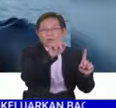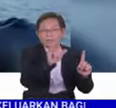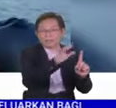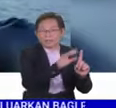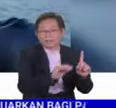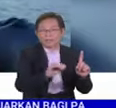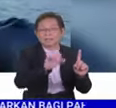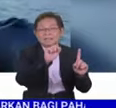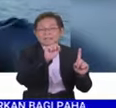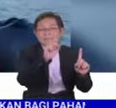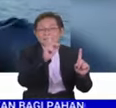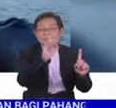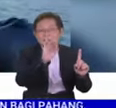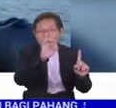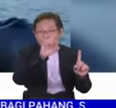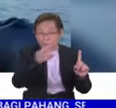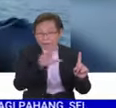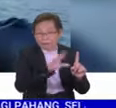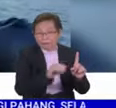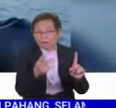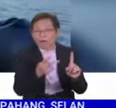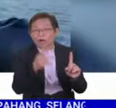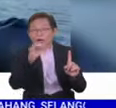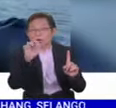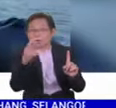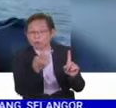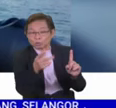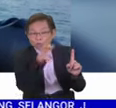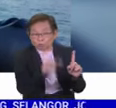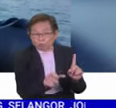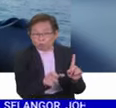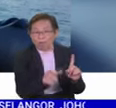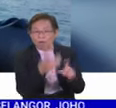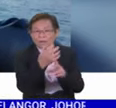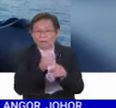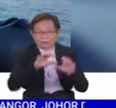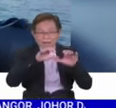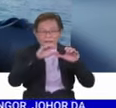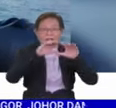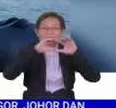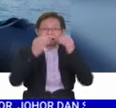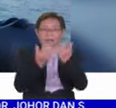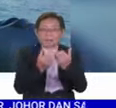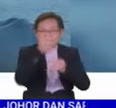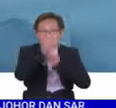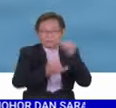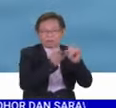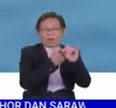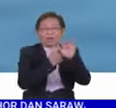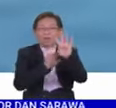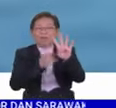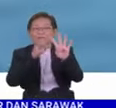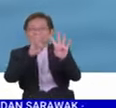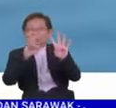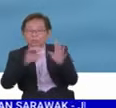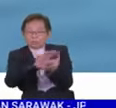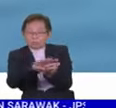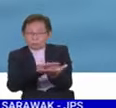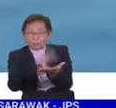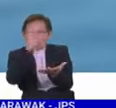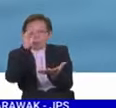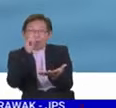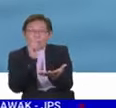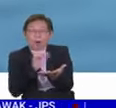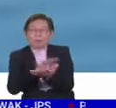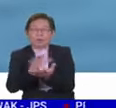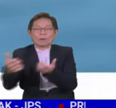dan kru Juni Kamariah Nur Jamili meraih tempat kedua keseluruhan dalam kelas International 470 campuran. Mereka tumpas